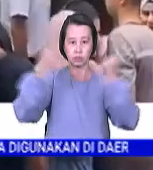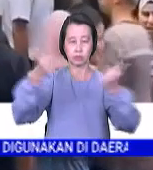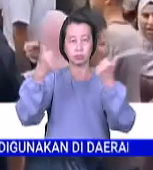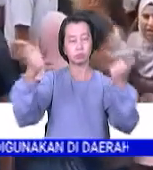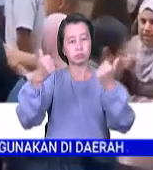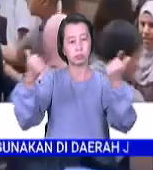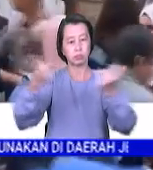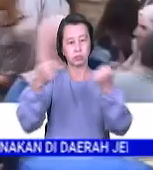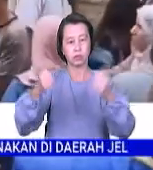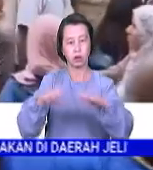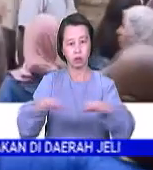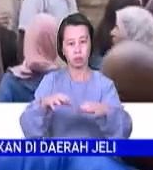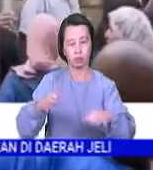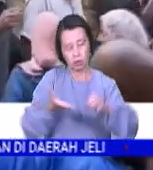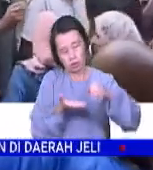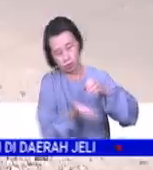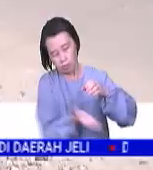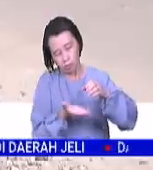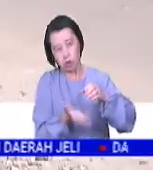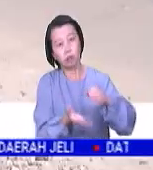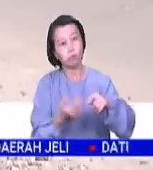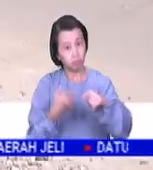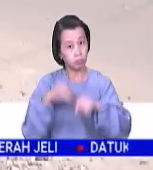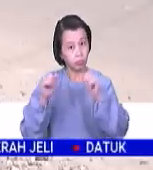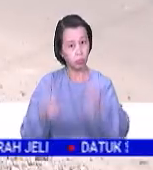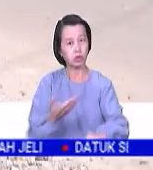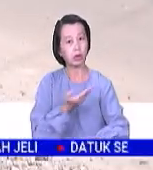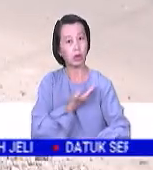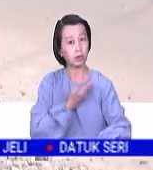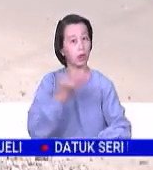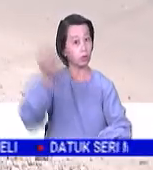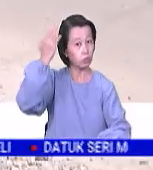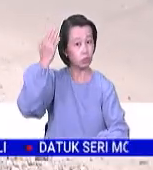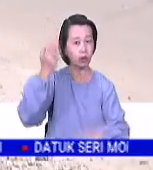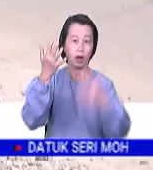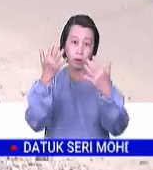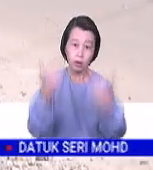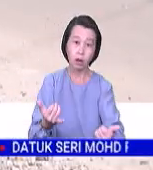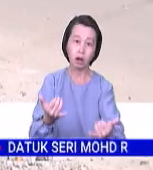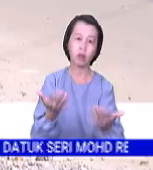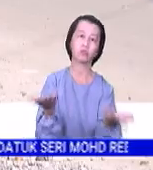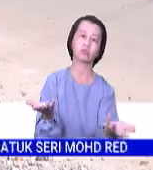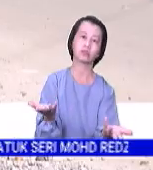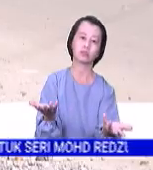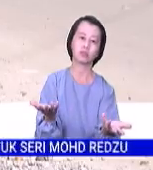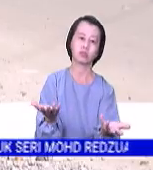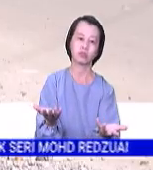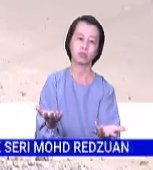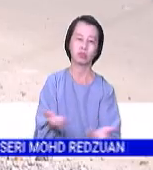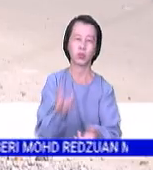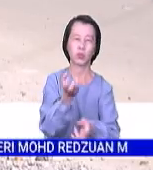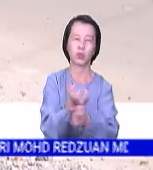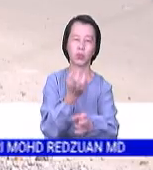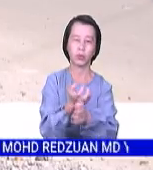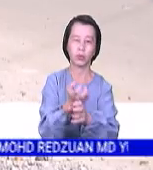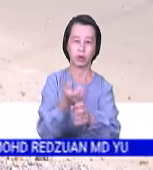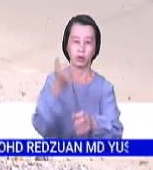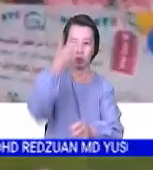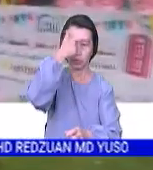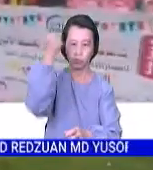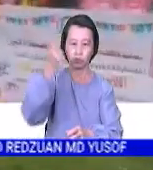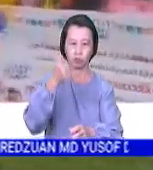sambutan, melakukan sembelihan korban dan sebagainya. Tetapi ketika ini mereka berdepan dengan suasana lebih sempit dengan